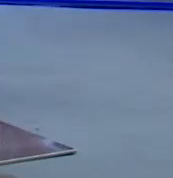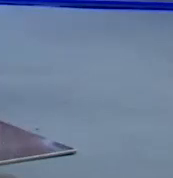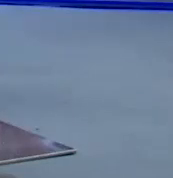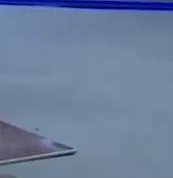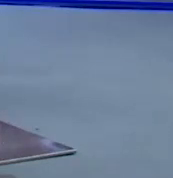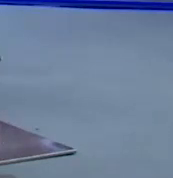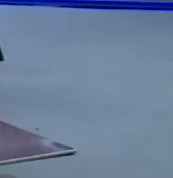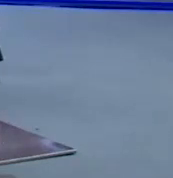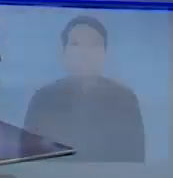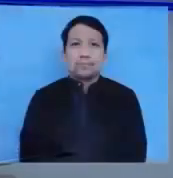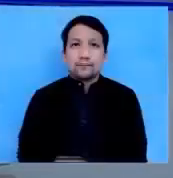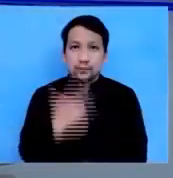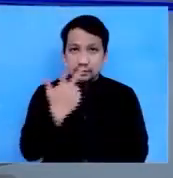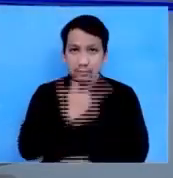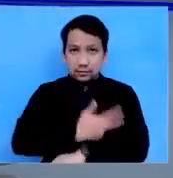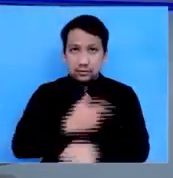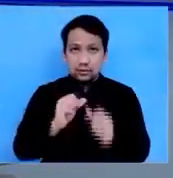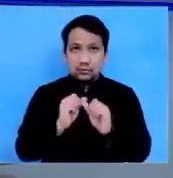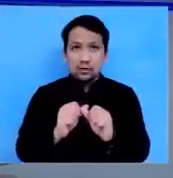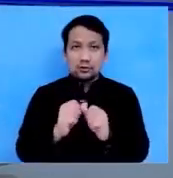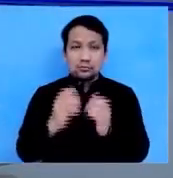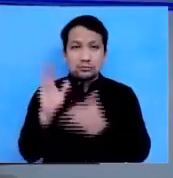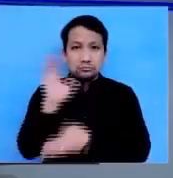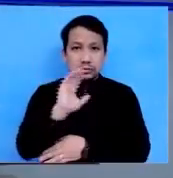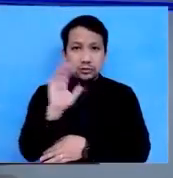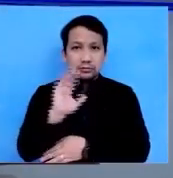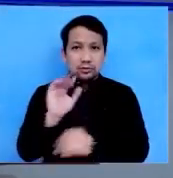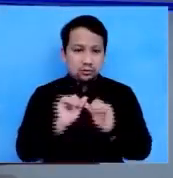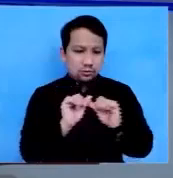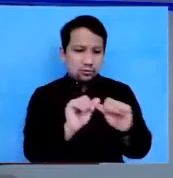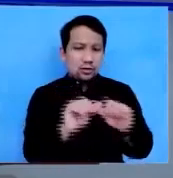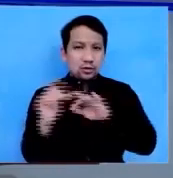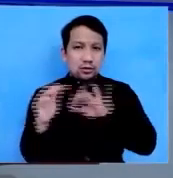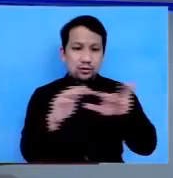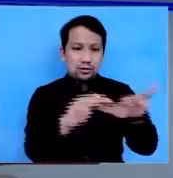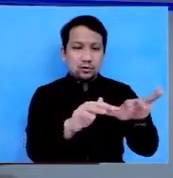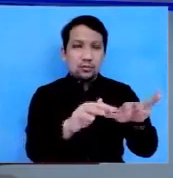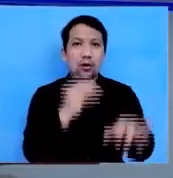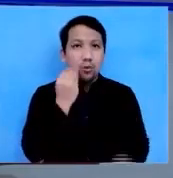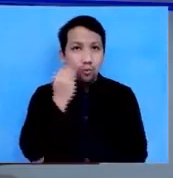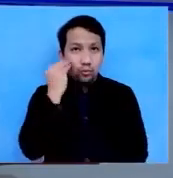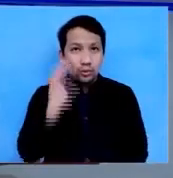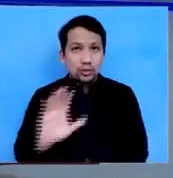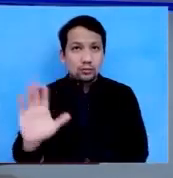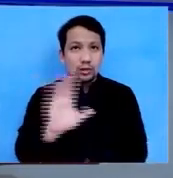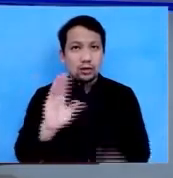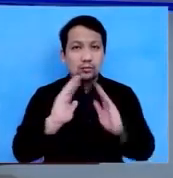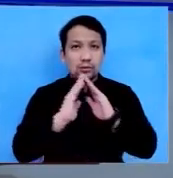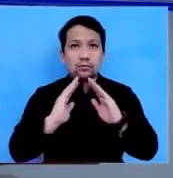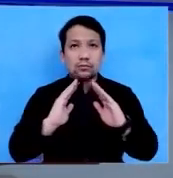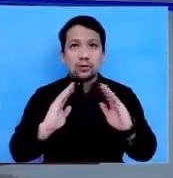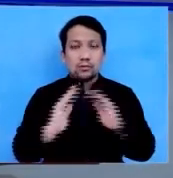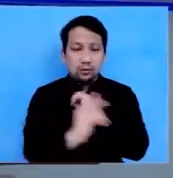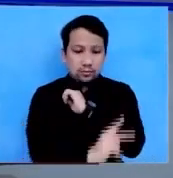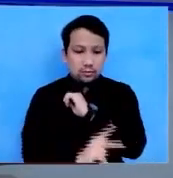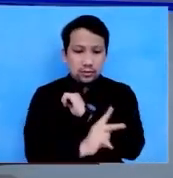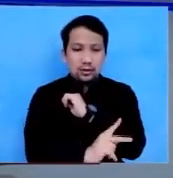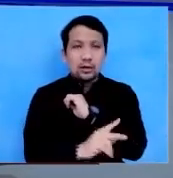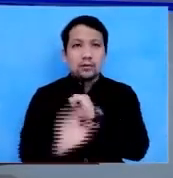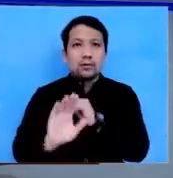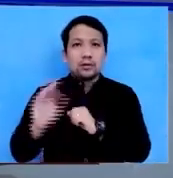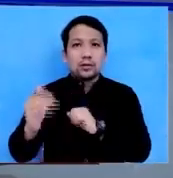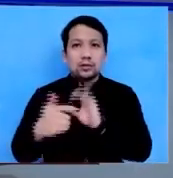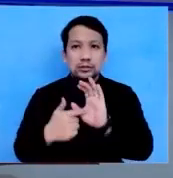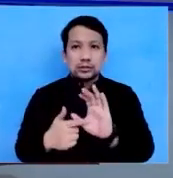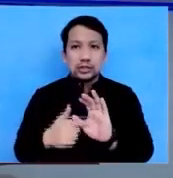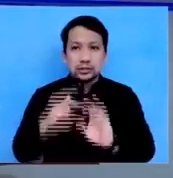Tatlong araw bago magpasko, dagsana sa mga terminal ng bus sa mga pasaherong uuwi sa kanilang mga probinsya. Sa Parañaque Integrated Terminal Exchange